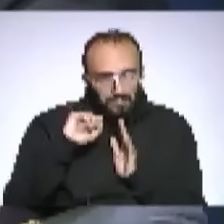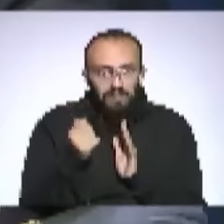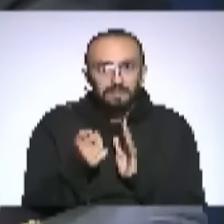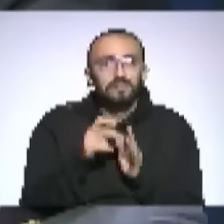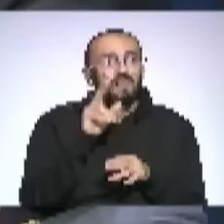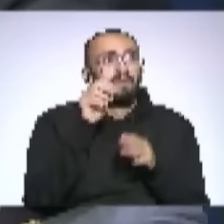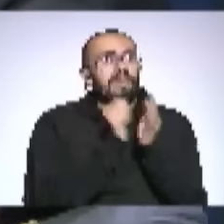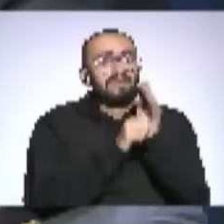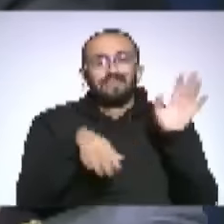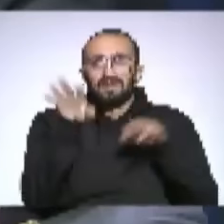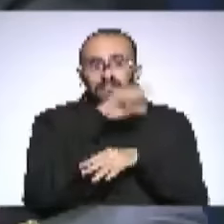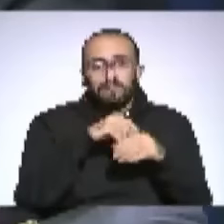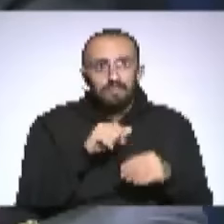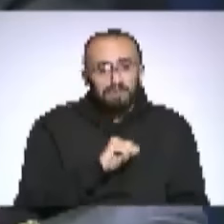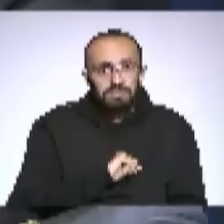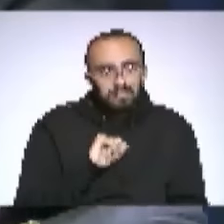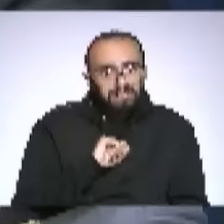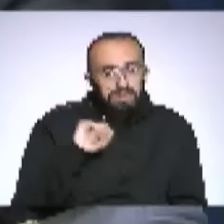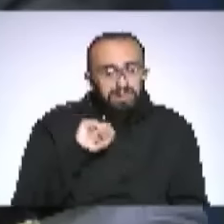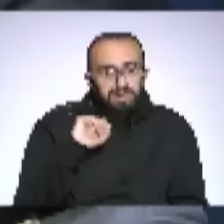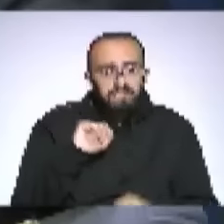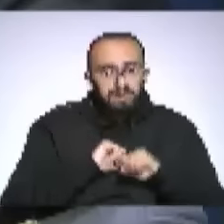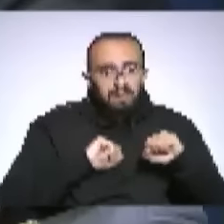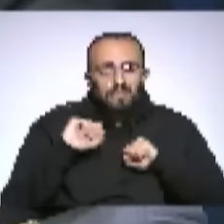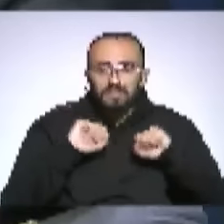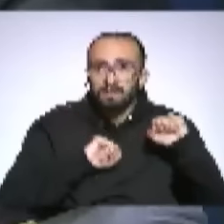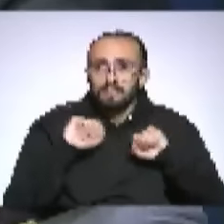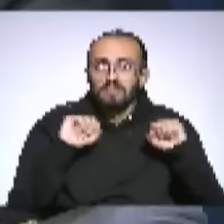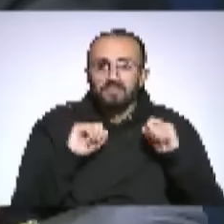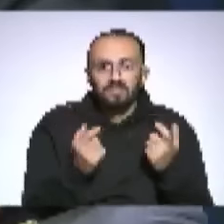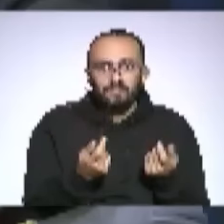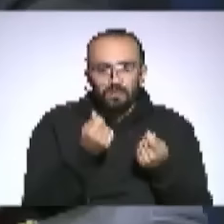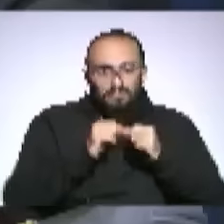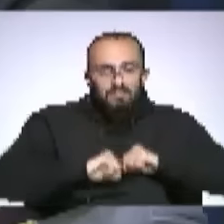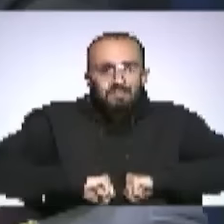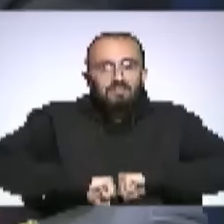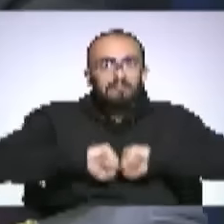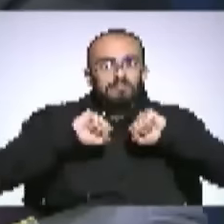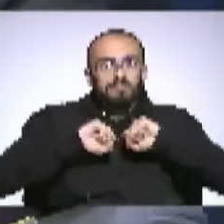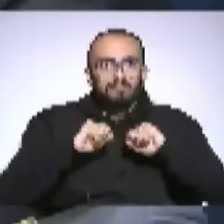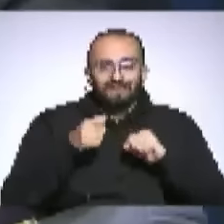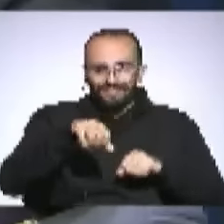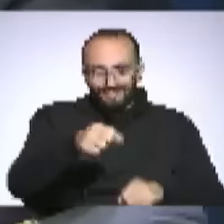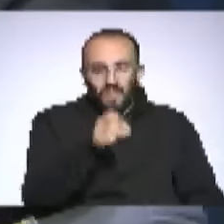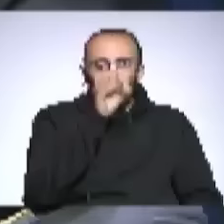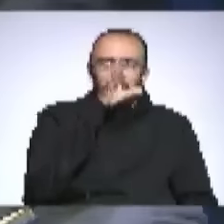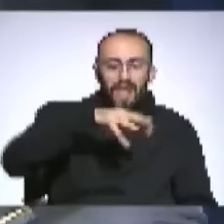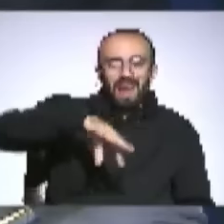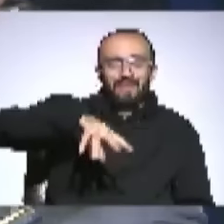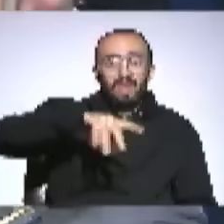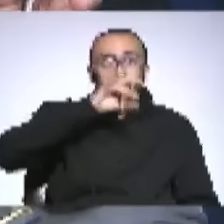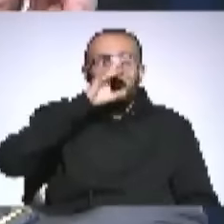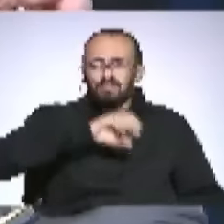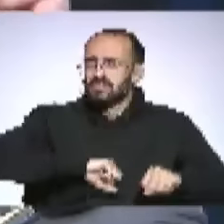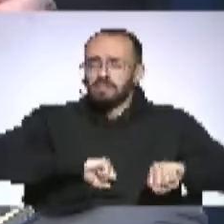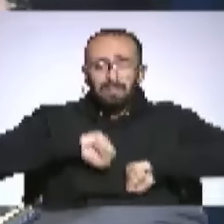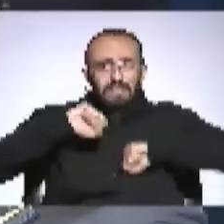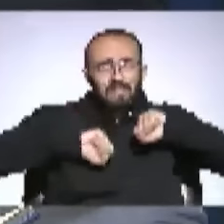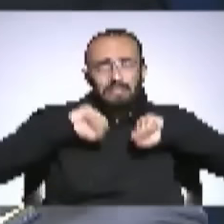يعني كل المكونات من المفصله لل المقبض للحف ايا